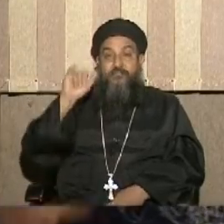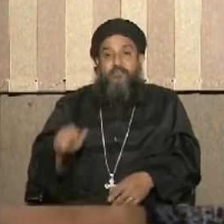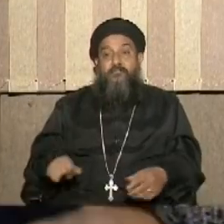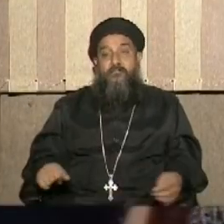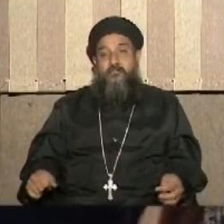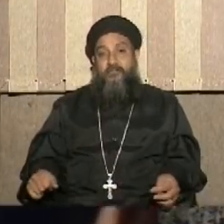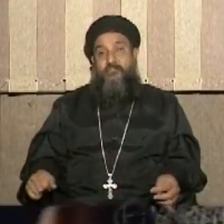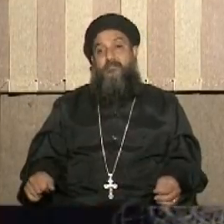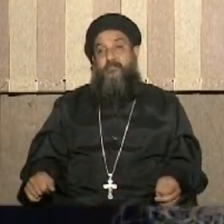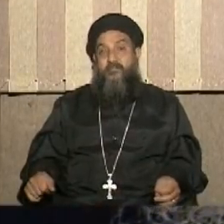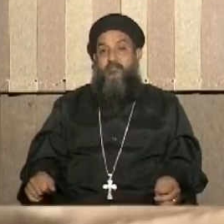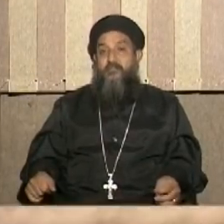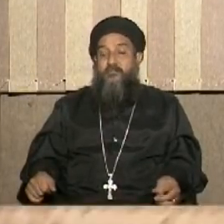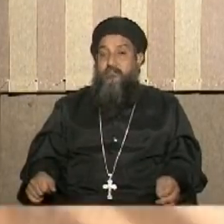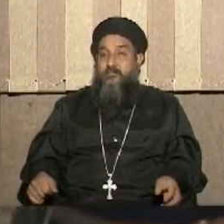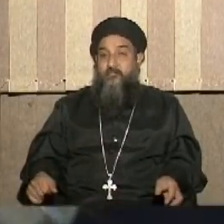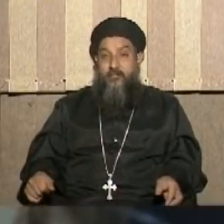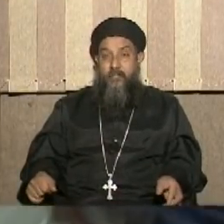30 و60 و100.